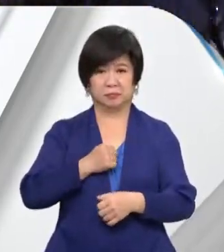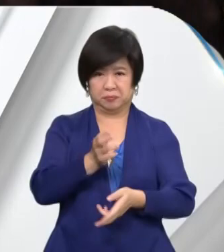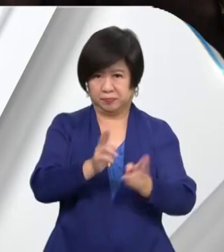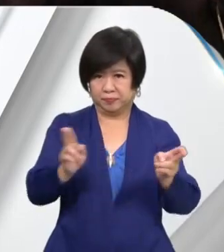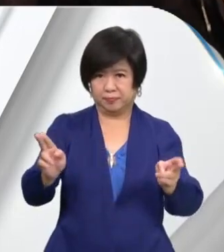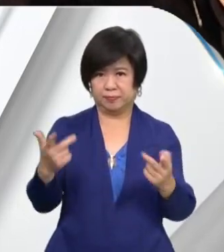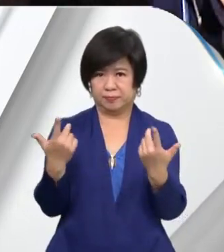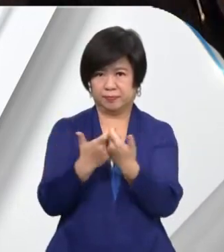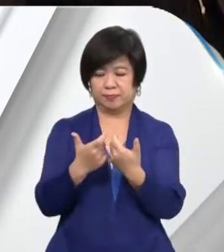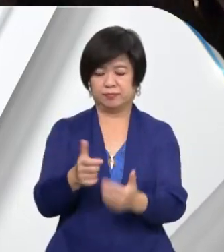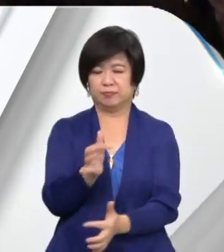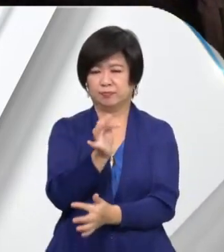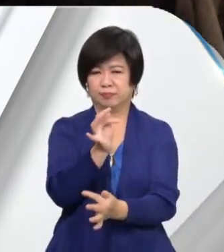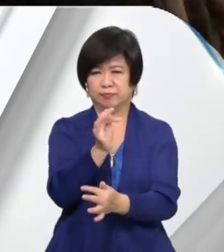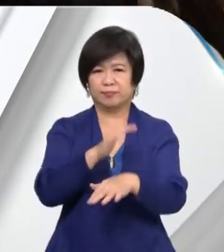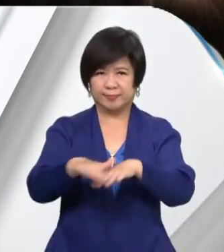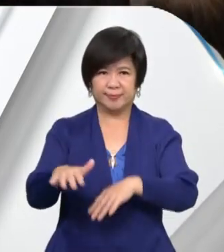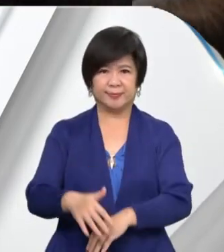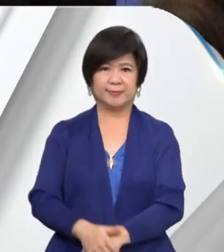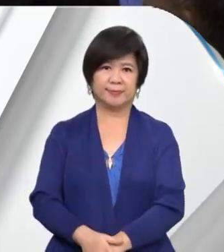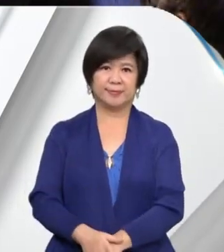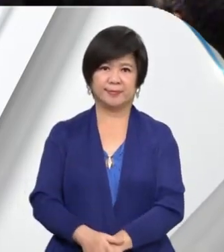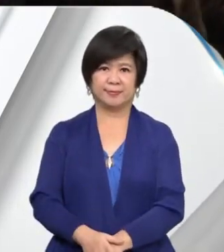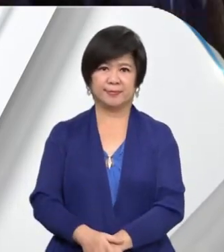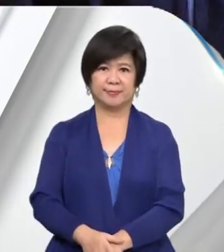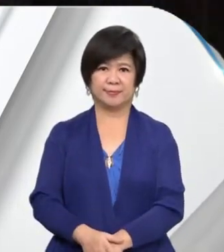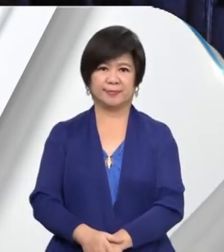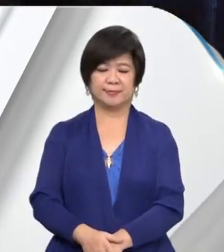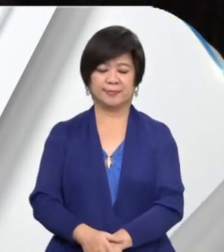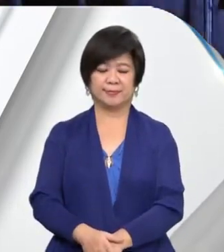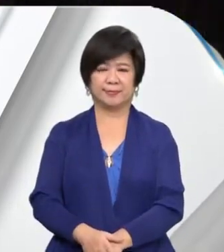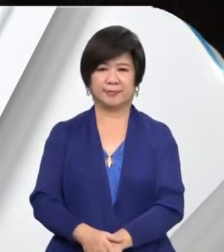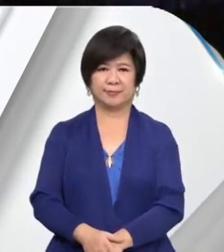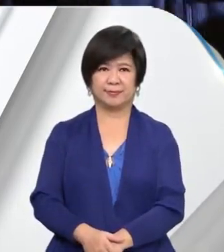自家合格嘅总统。刚刚新闻网页下方有顺流影片特别报道。